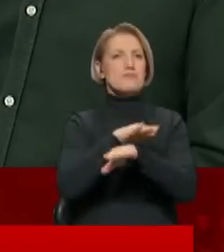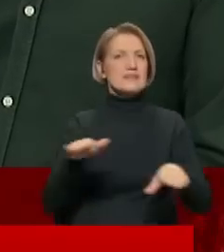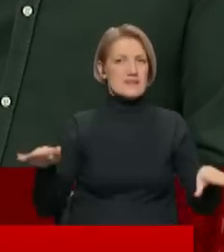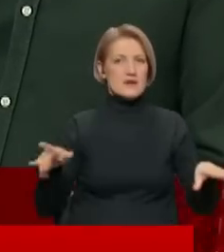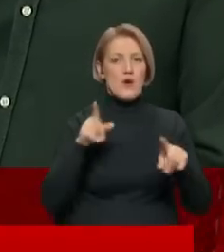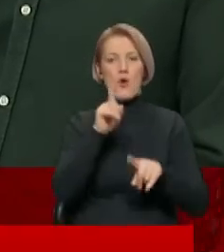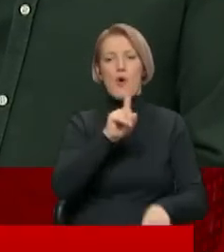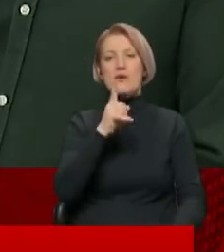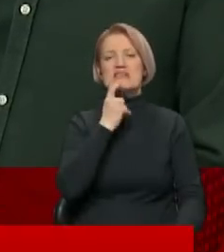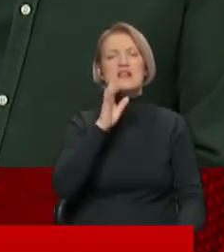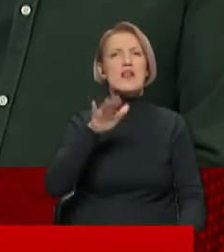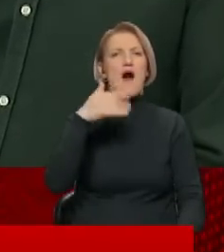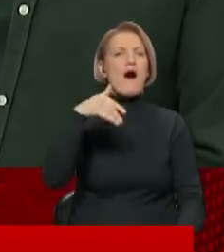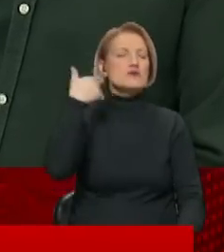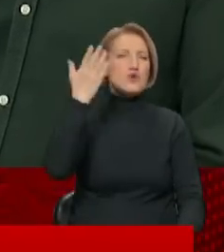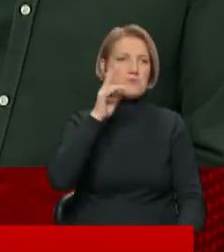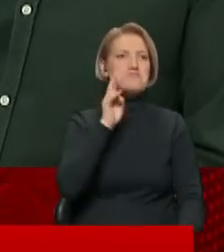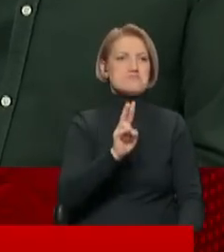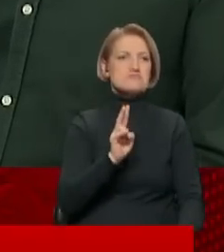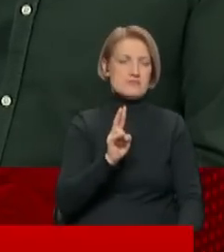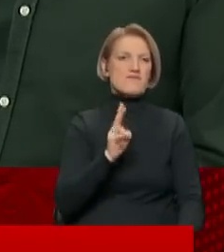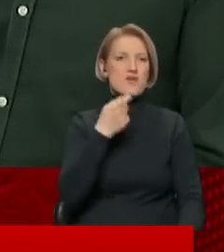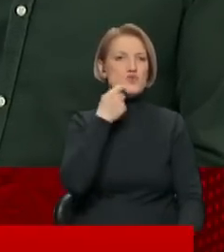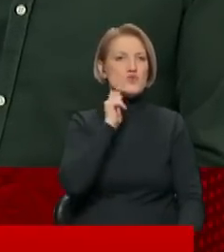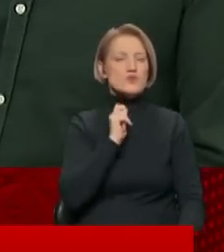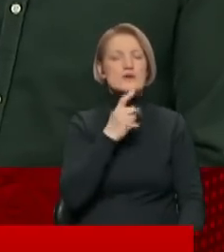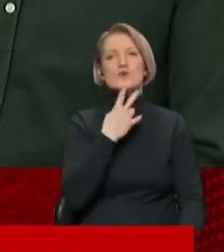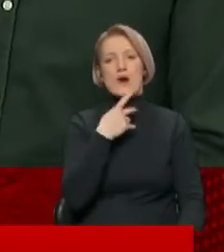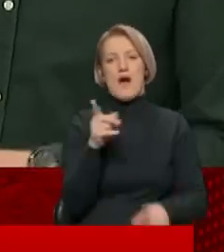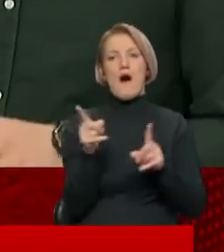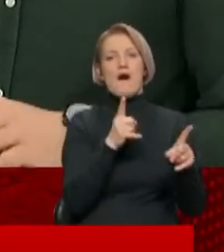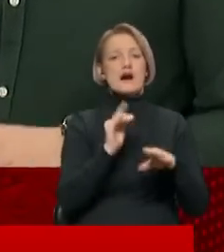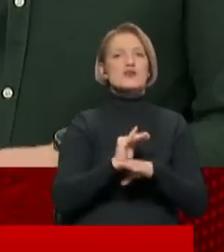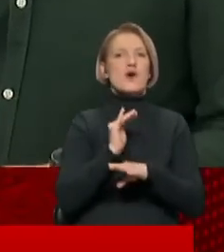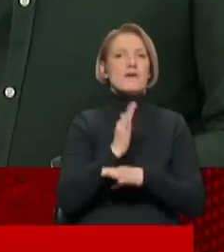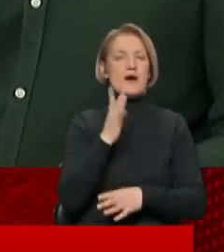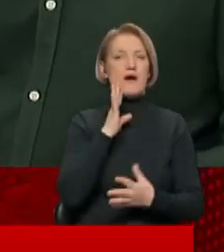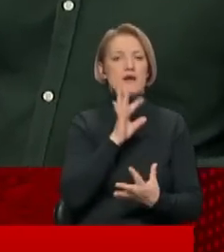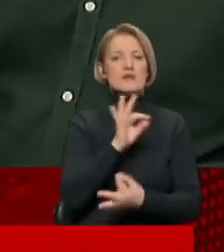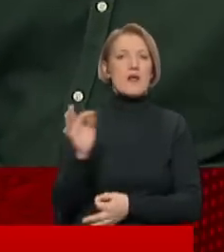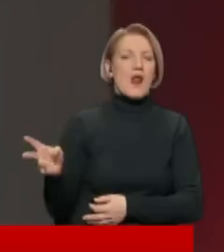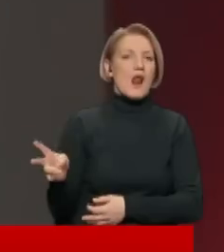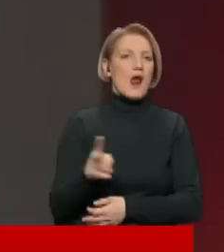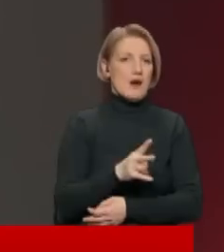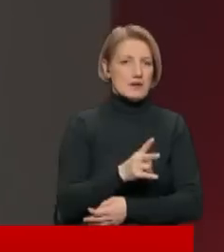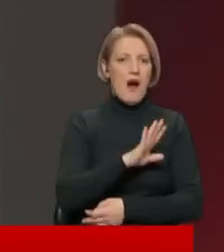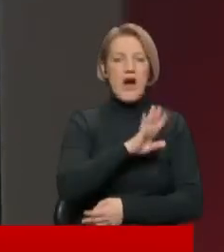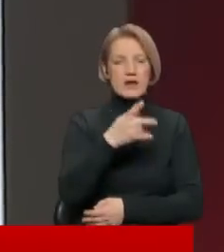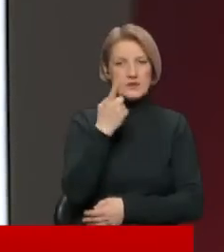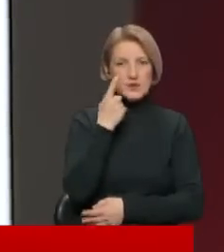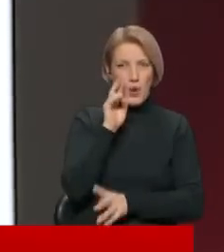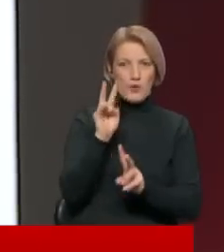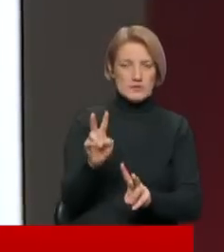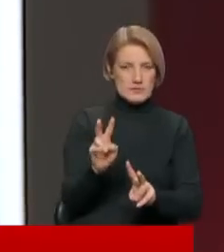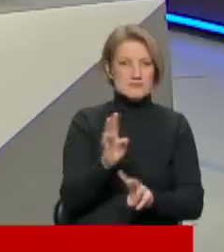on yıllar sonra bakacağız Evet ve Ukrayna arasında Bunlar yaşanmıştı ve insanlar ölmüştü herkesin gözü